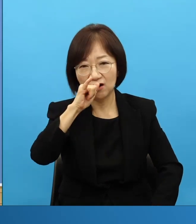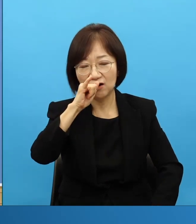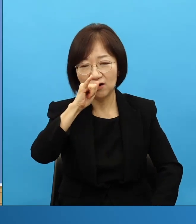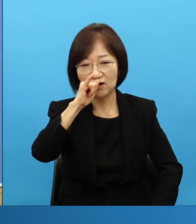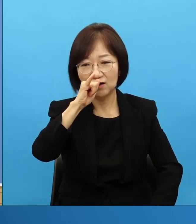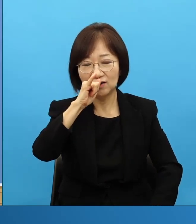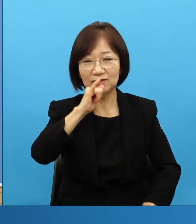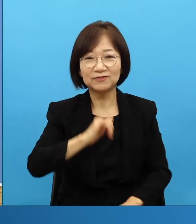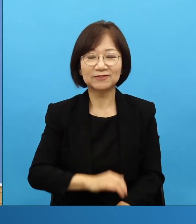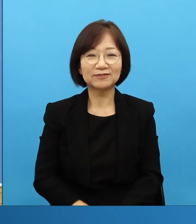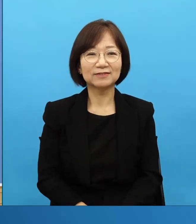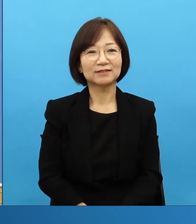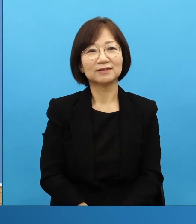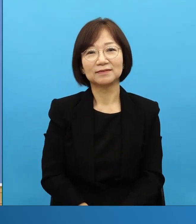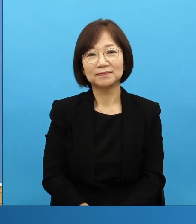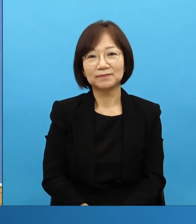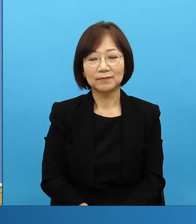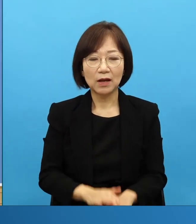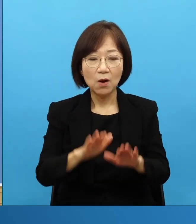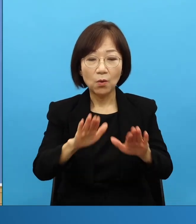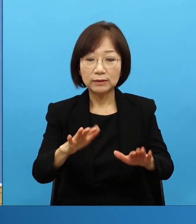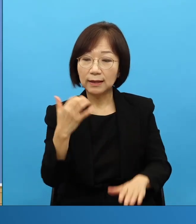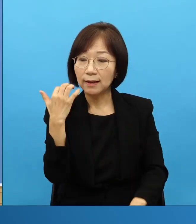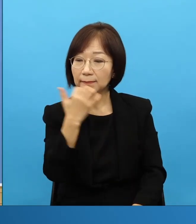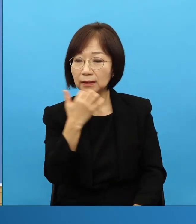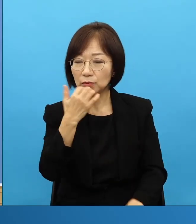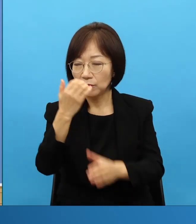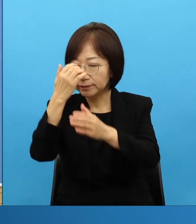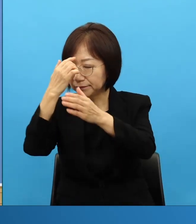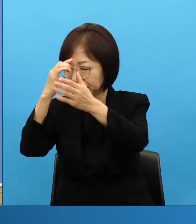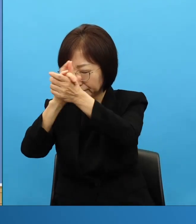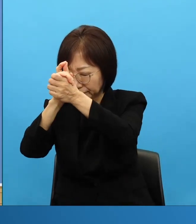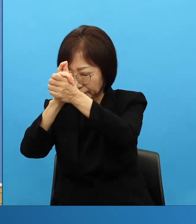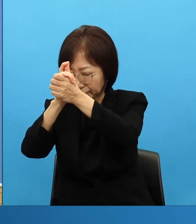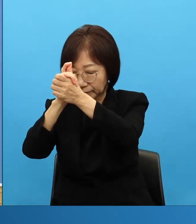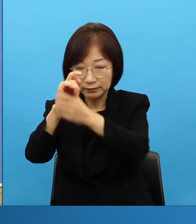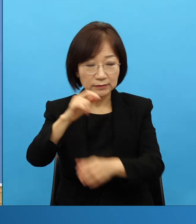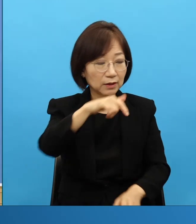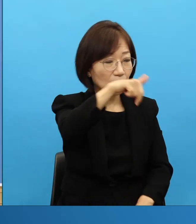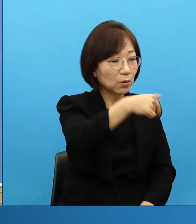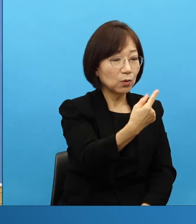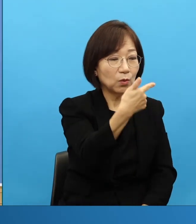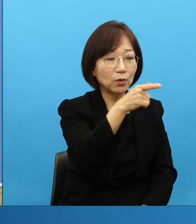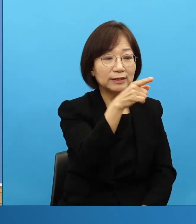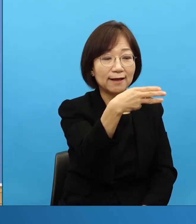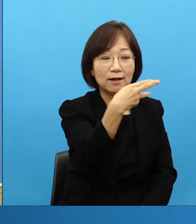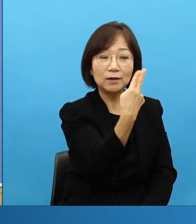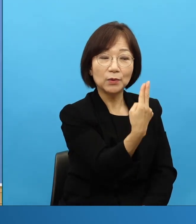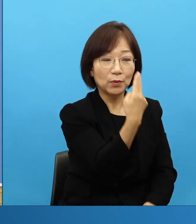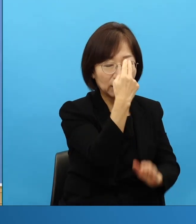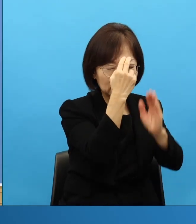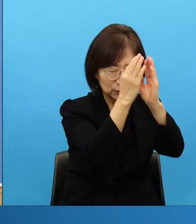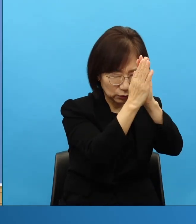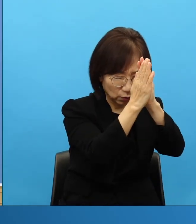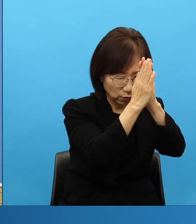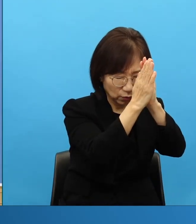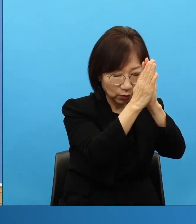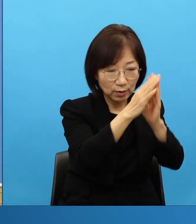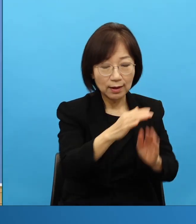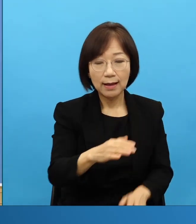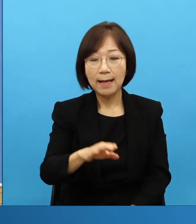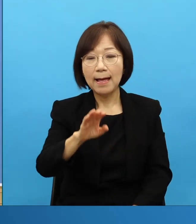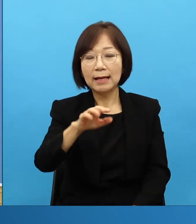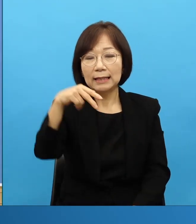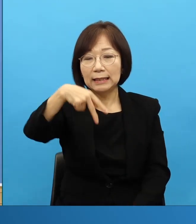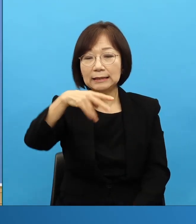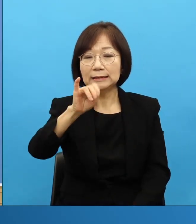time and space. 자, 이 베드로의 기도와 고넬료의 기도와 지금 피장 시몬 중지자의 기도가 합쳐진 거예요, 이게요.